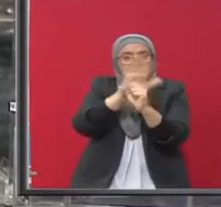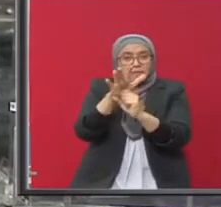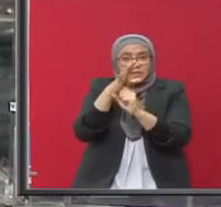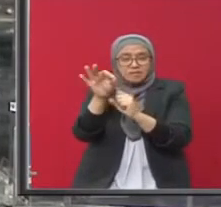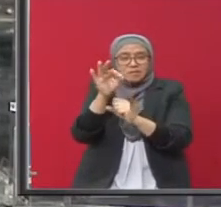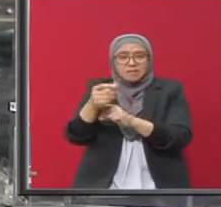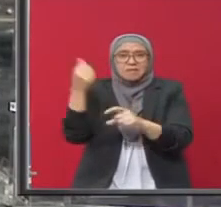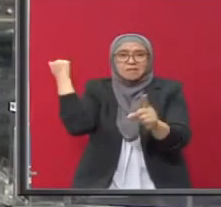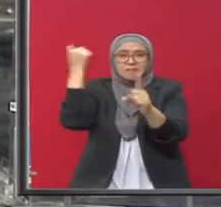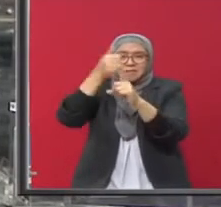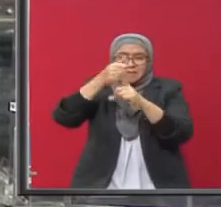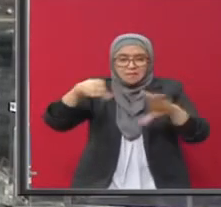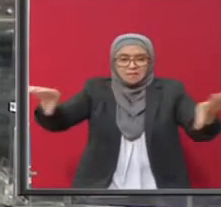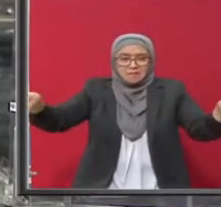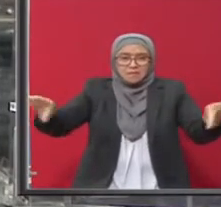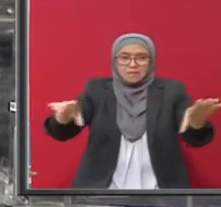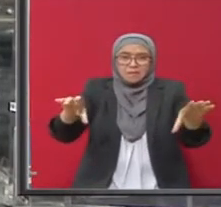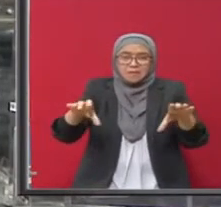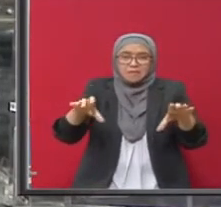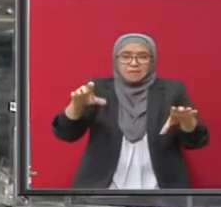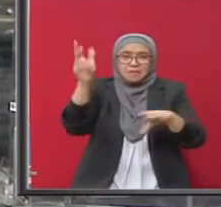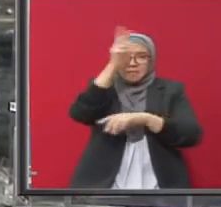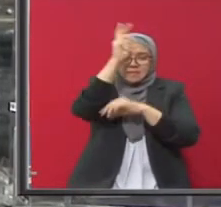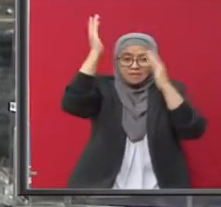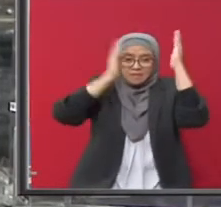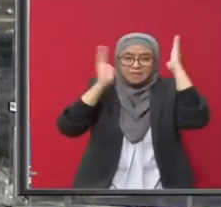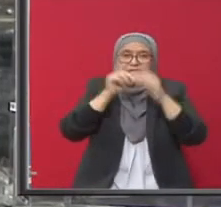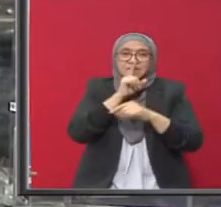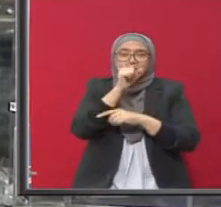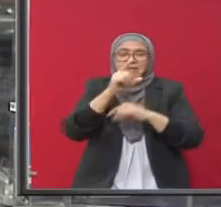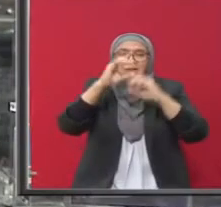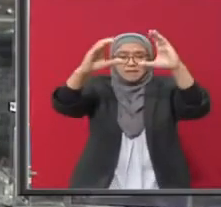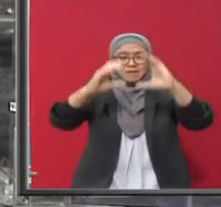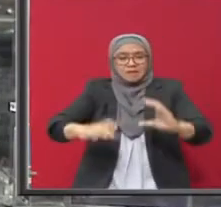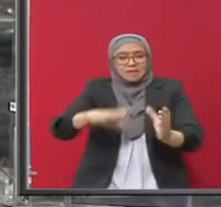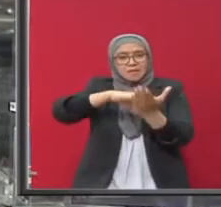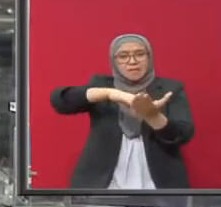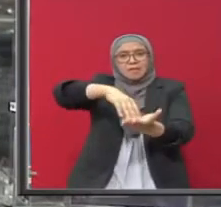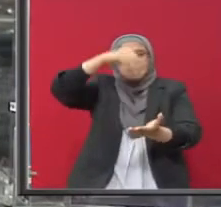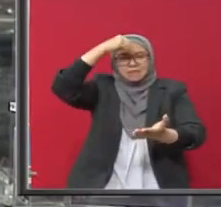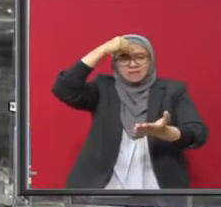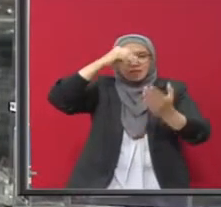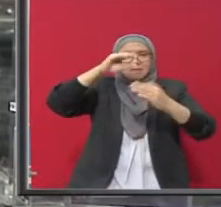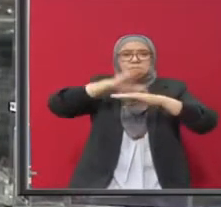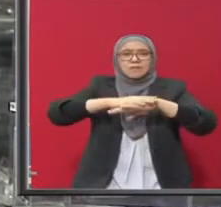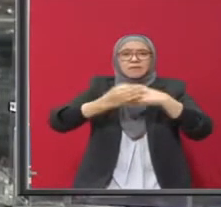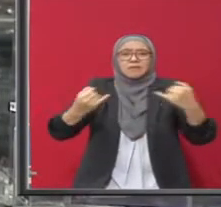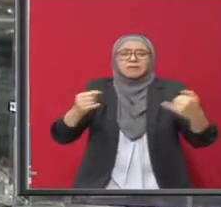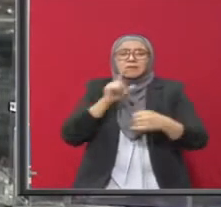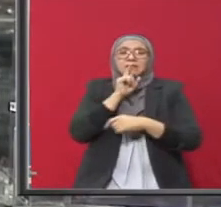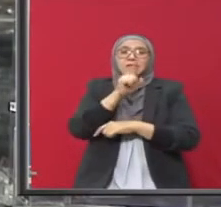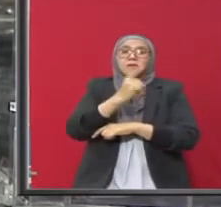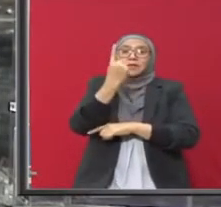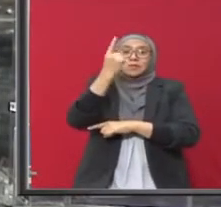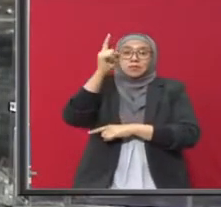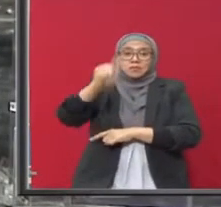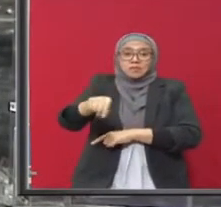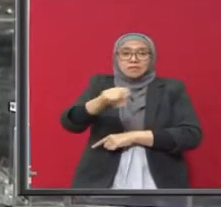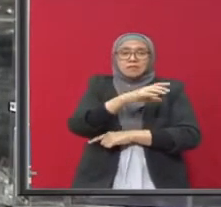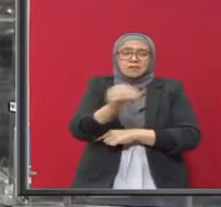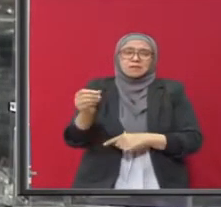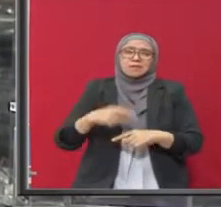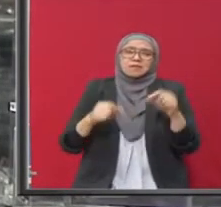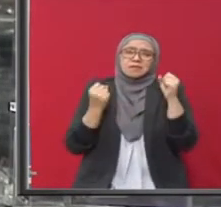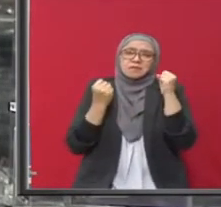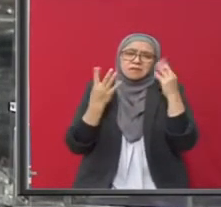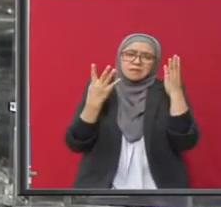bagi membendung penularan wabak COVID-19, kaedah pembelajaran asas talian merupakan suatu keperluan. Namun begitu, pelbagai